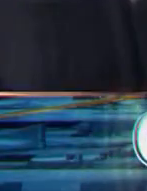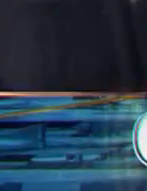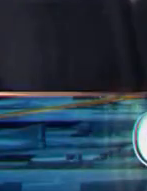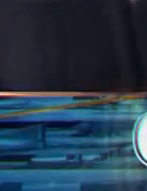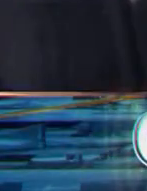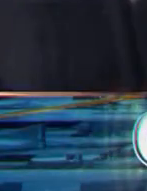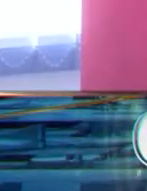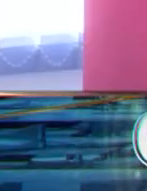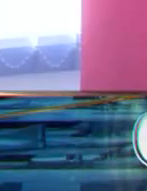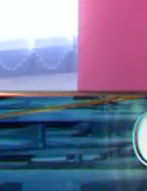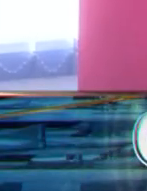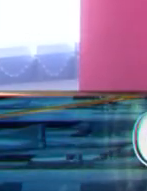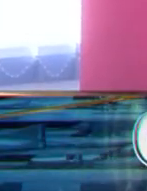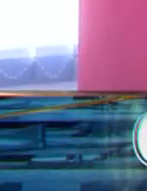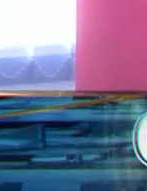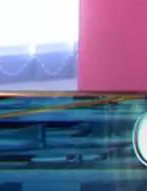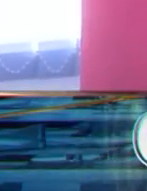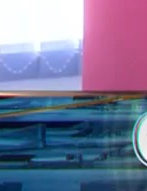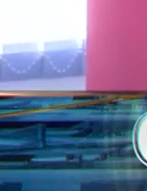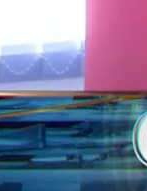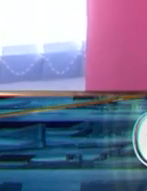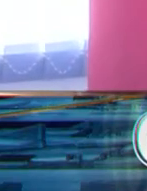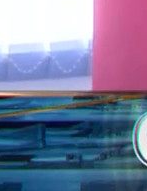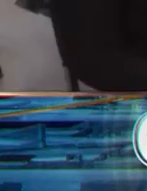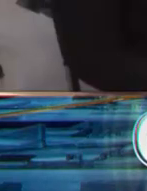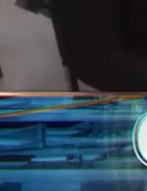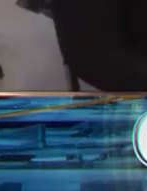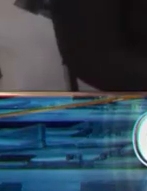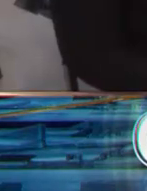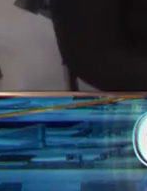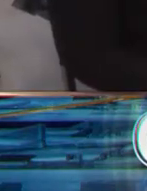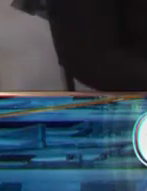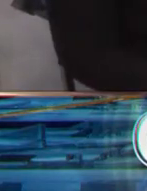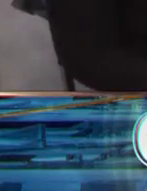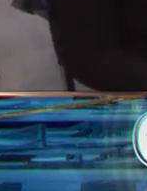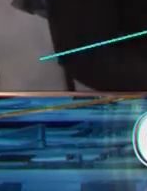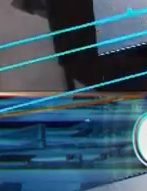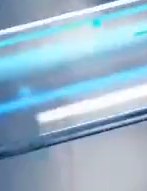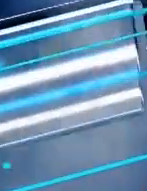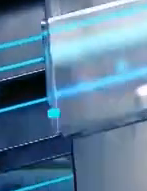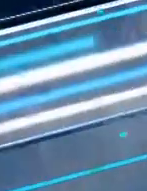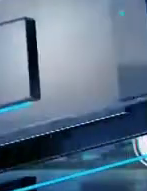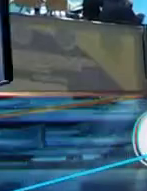Финансовая грамотность. В Алматинской области запущен проект планирования семейного бюджета.